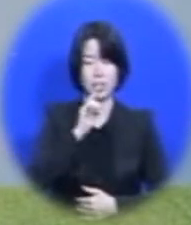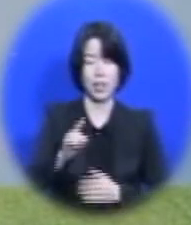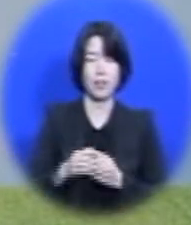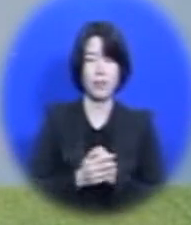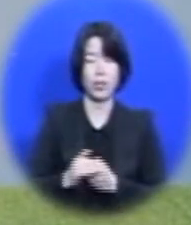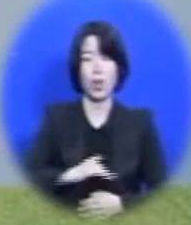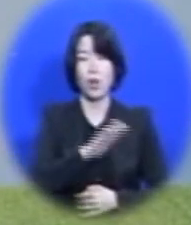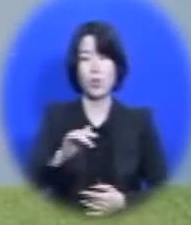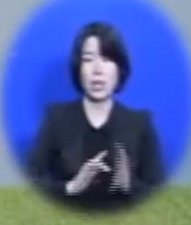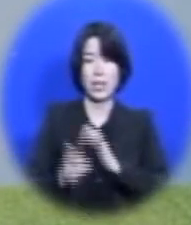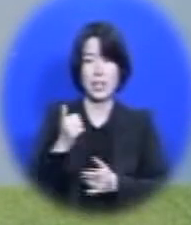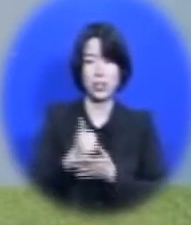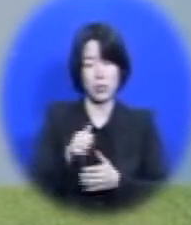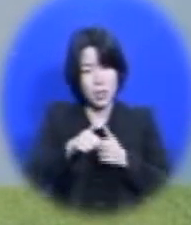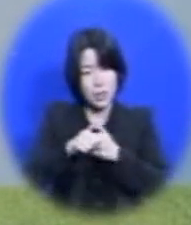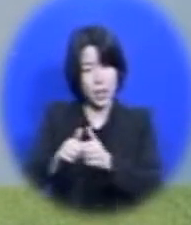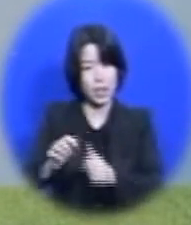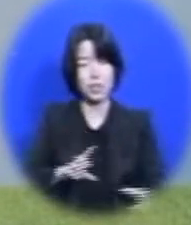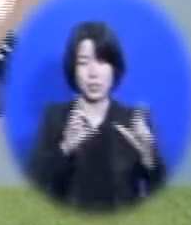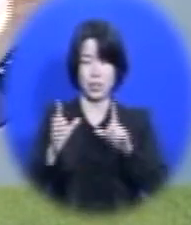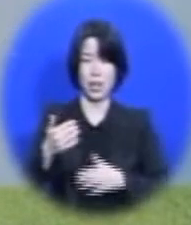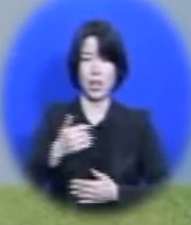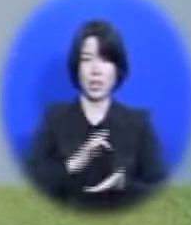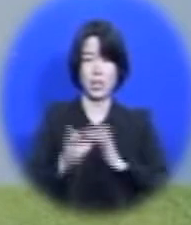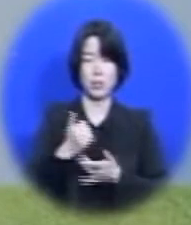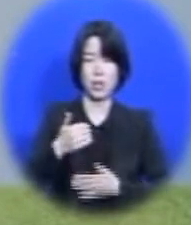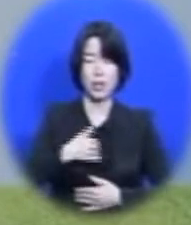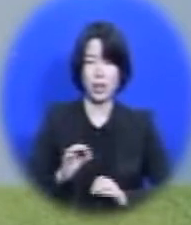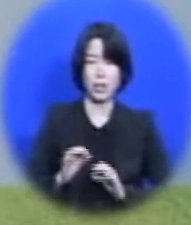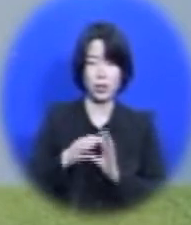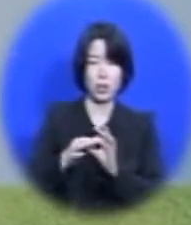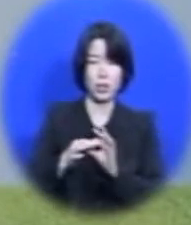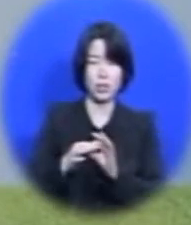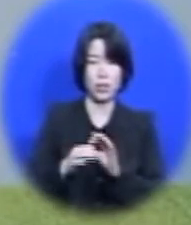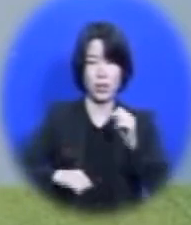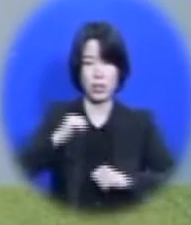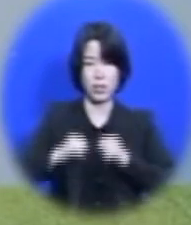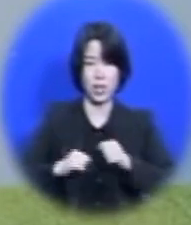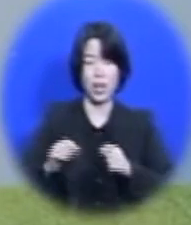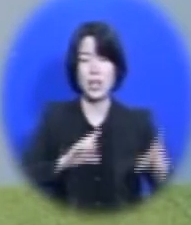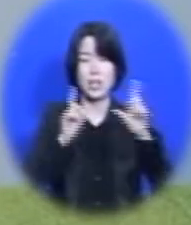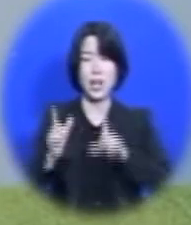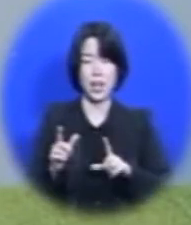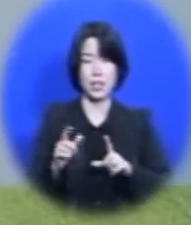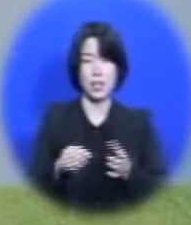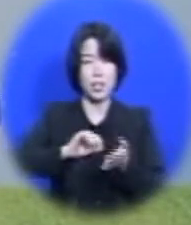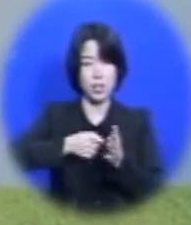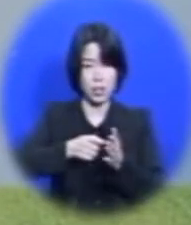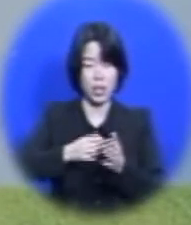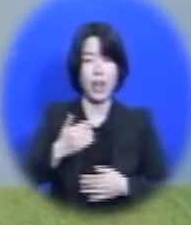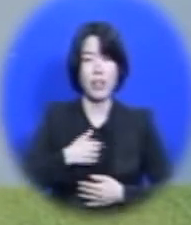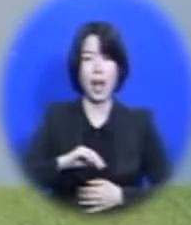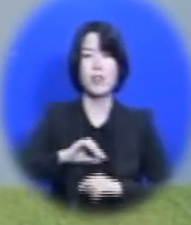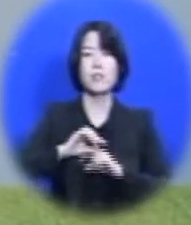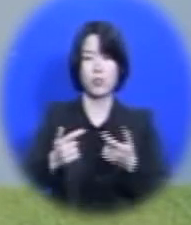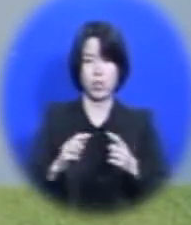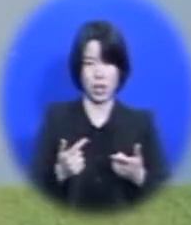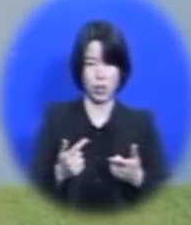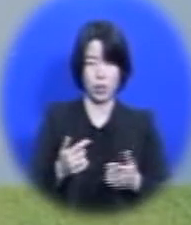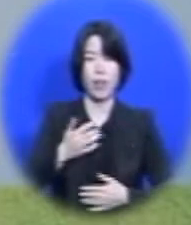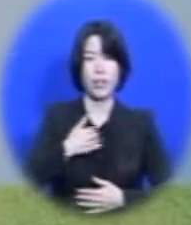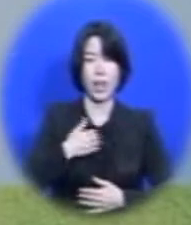우리가 예수님을 따르며 사는 예수님이 나를 통해서 역사하시는 삶을 사는 열쇠는 나를 부인하고